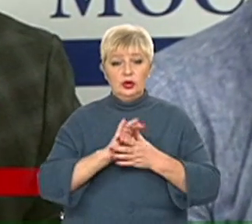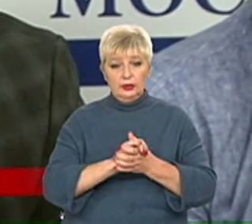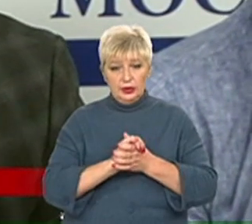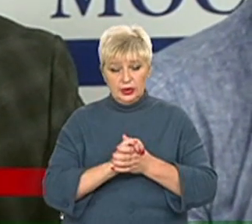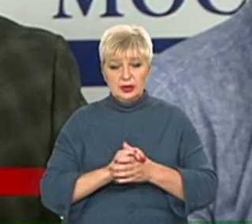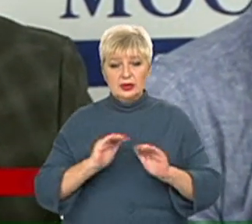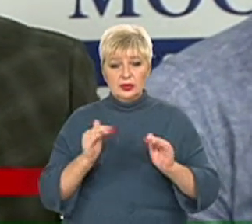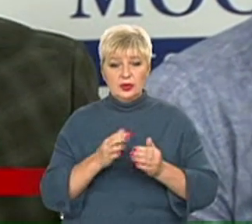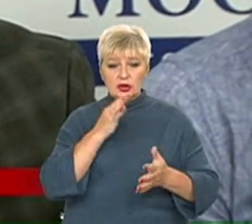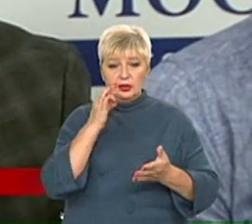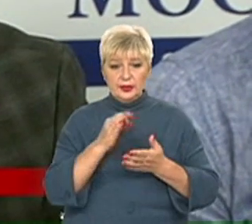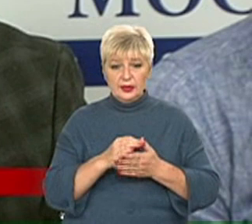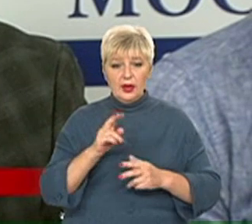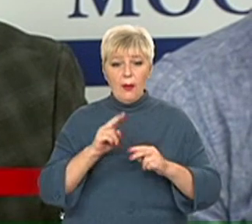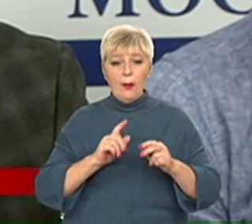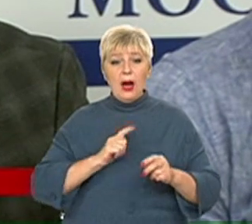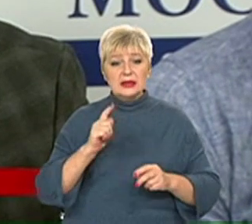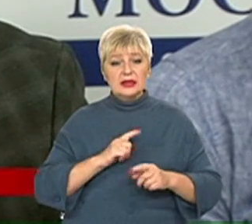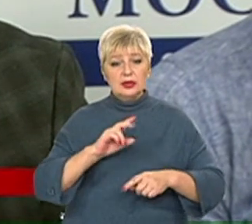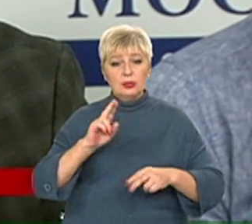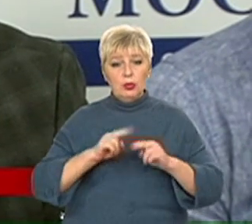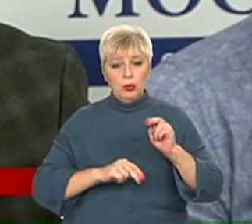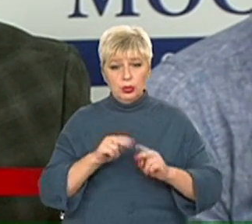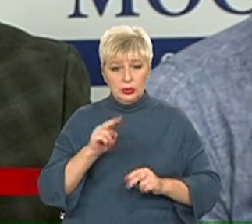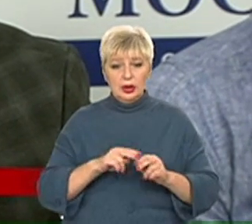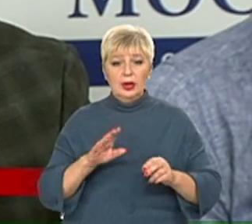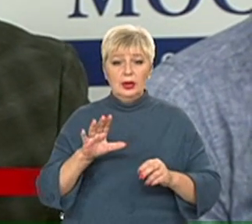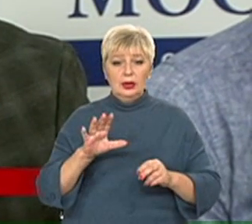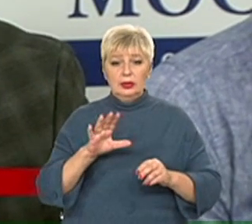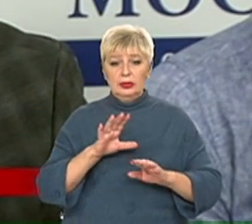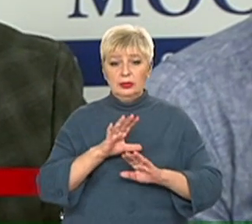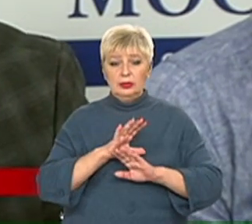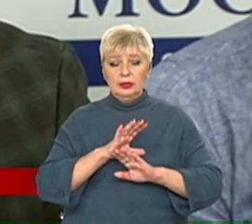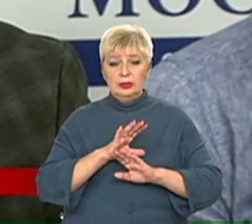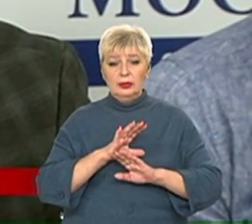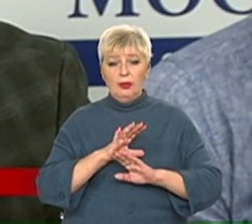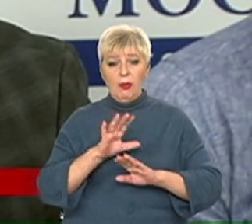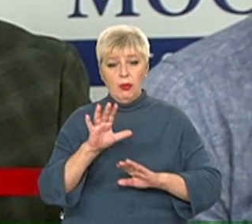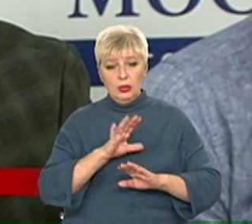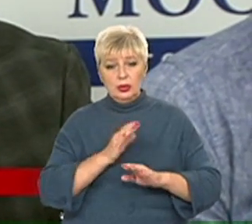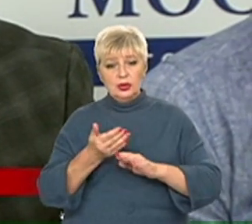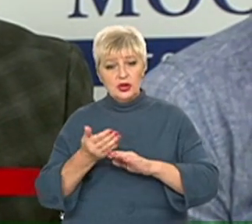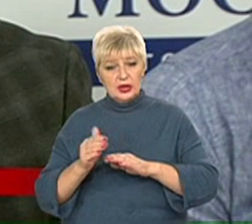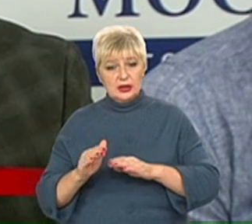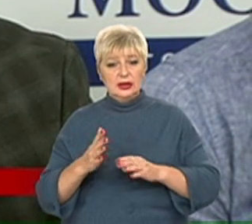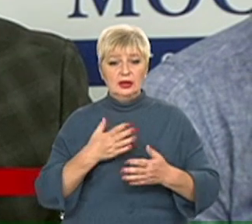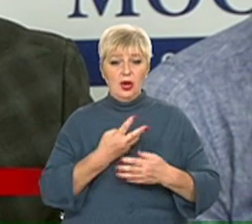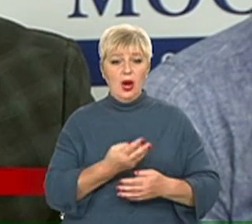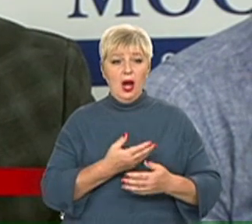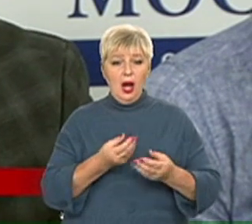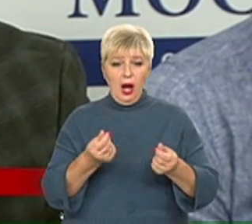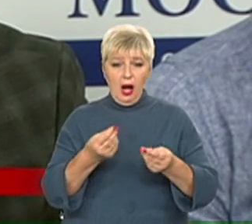відповідальністю «Майстербуд» було у, скажімо так, не підпорядкуванні, а було частиною